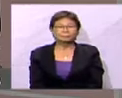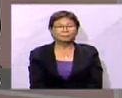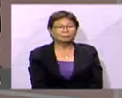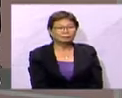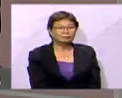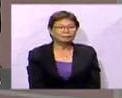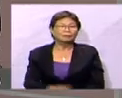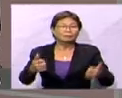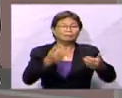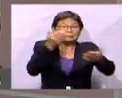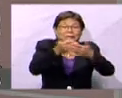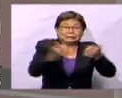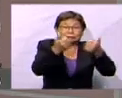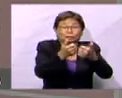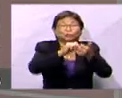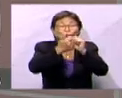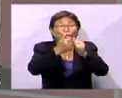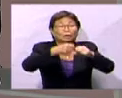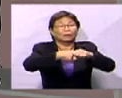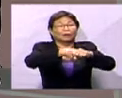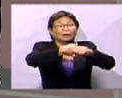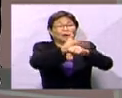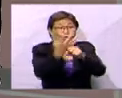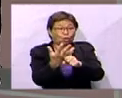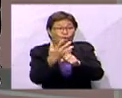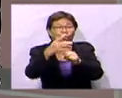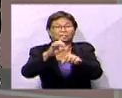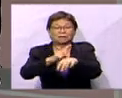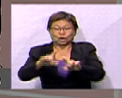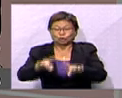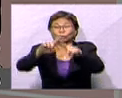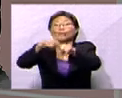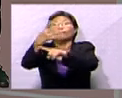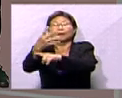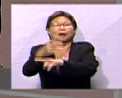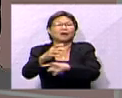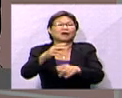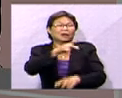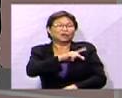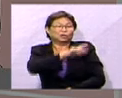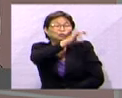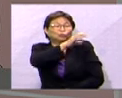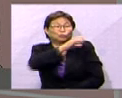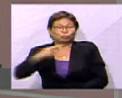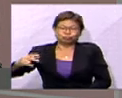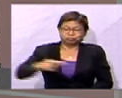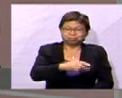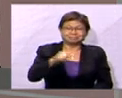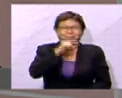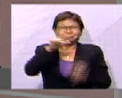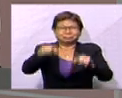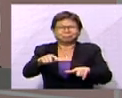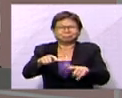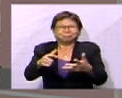Ini pula menjelang Temasya Sukan Komanwel di Gold Coast, Australia April ini. Ketua Jurulatih Renang Negara Paul Birmingham tidak